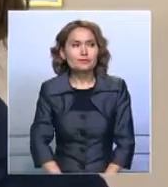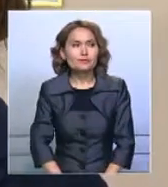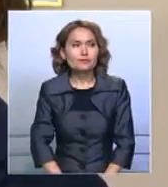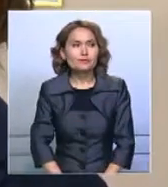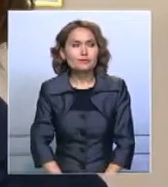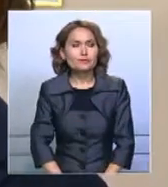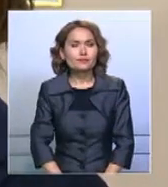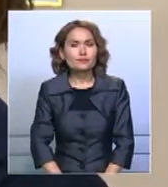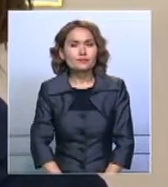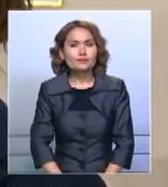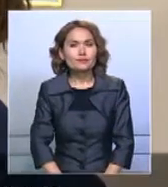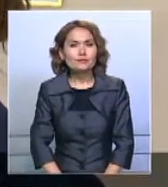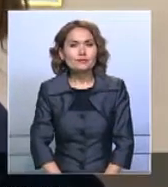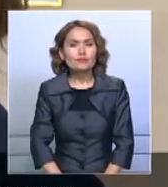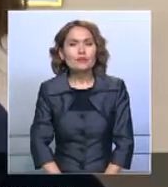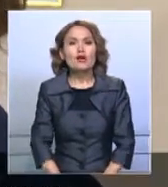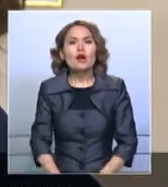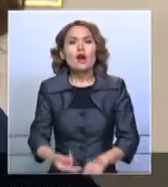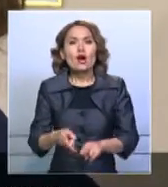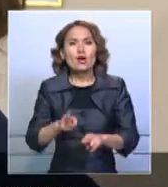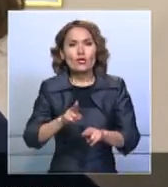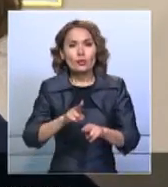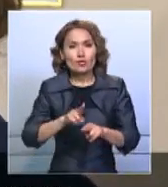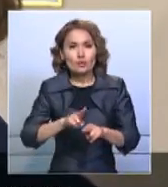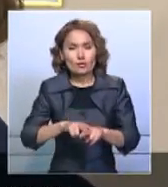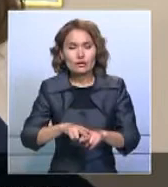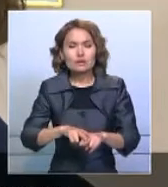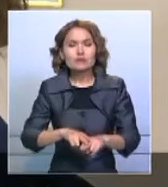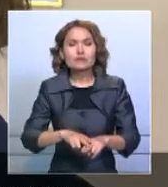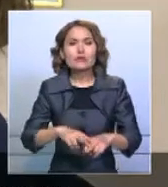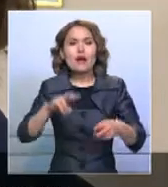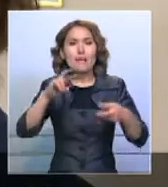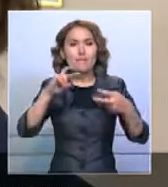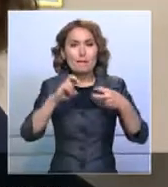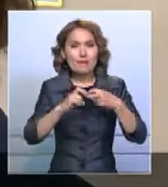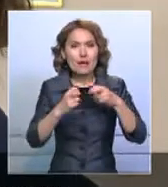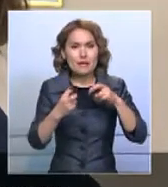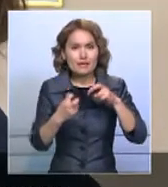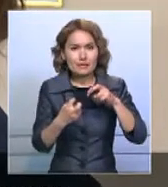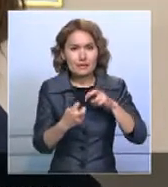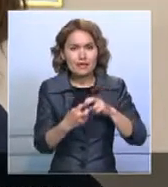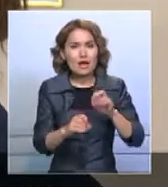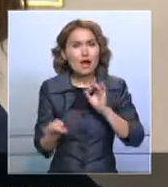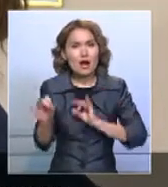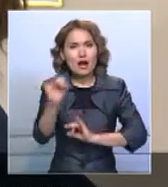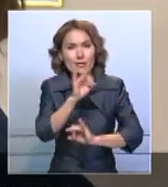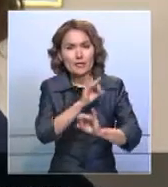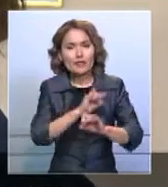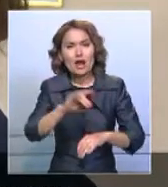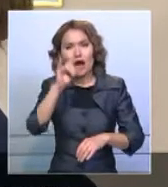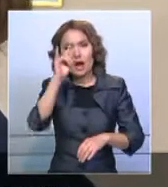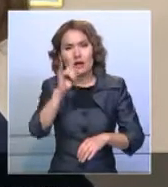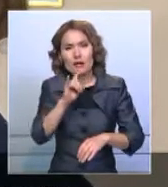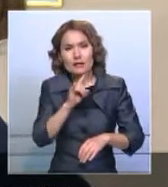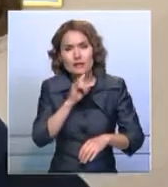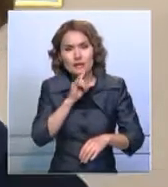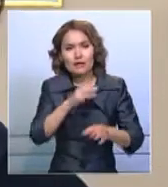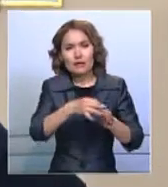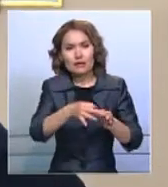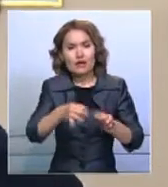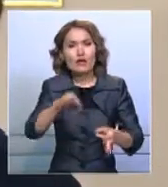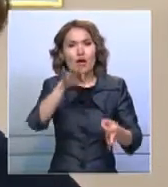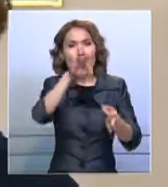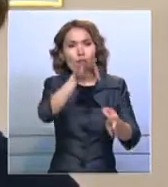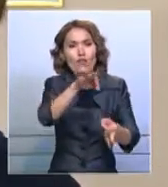Бұл мәселе ең бірінші өзгерістер мен толықтырулар, ең бірінші мақсаты бұл елдегі жерді пайдаланмай жатырған